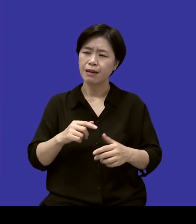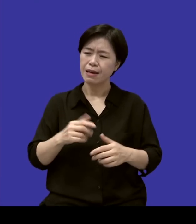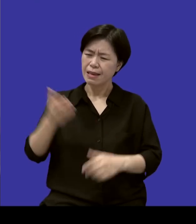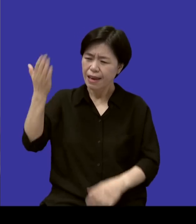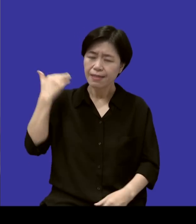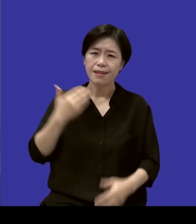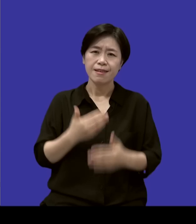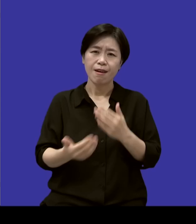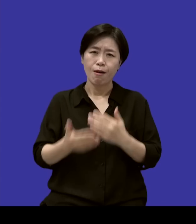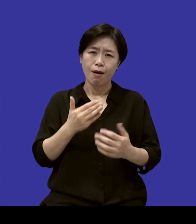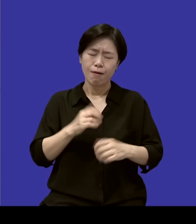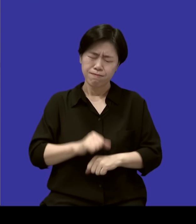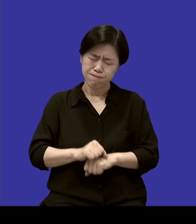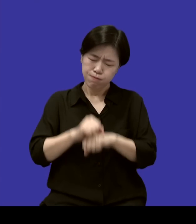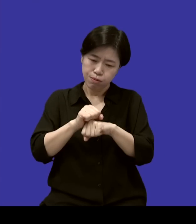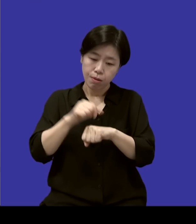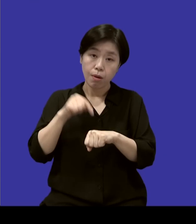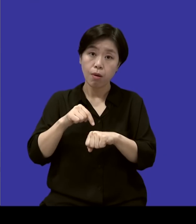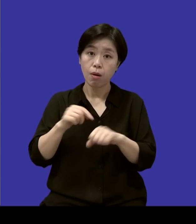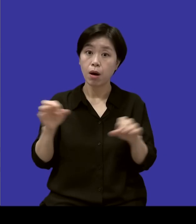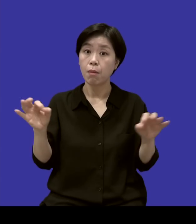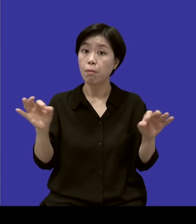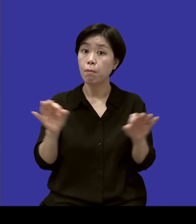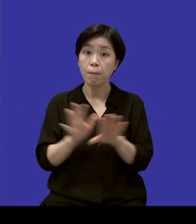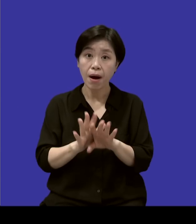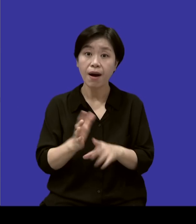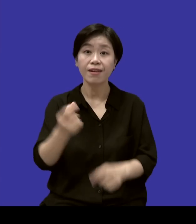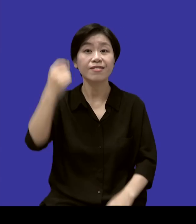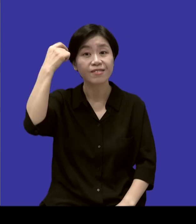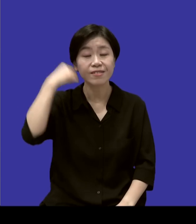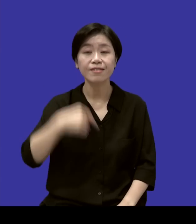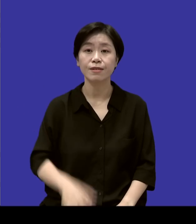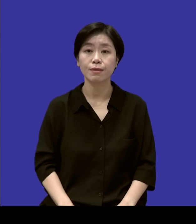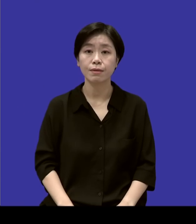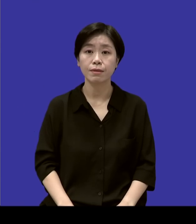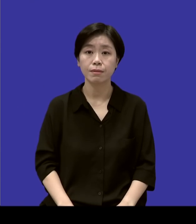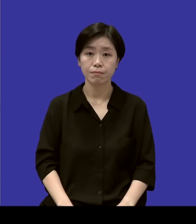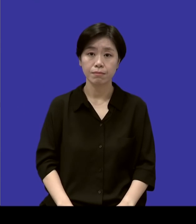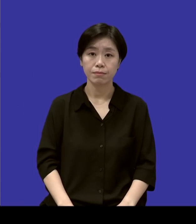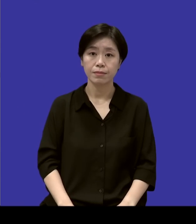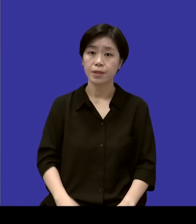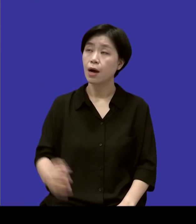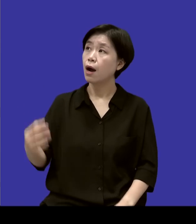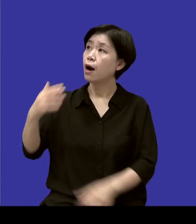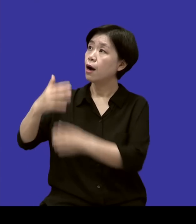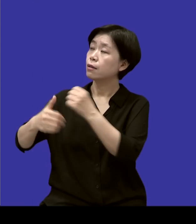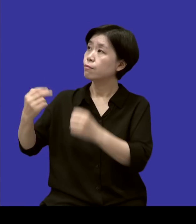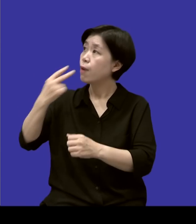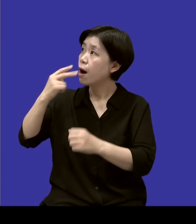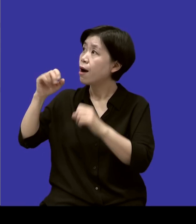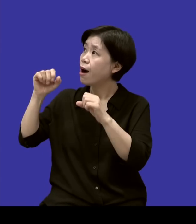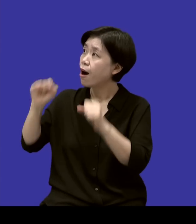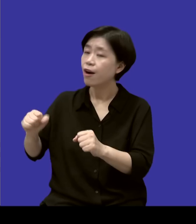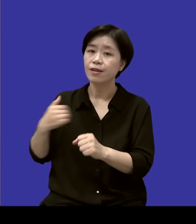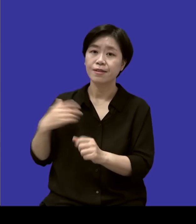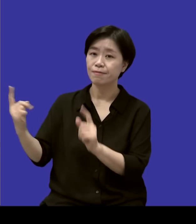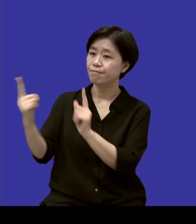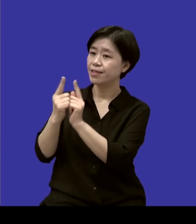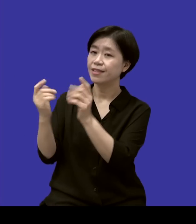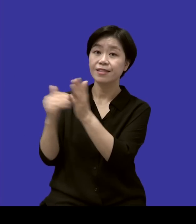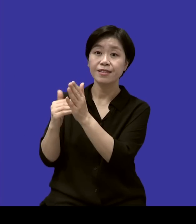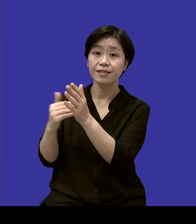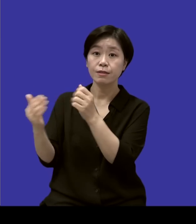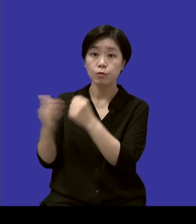기분? 그거는 아무런 문제가 되지 않아. 하나님이 이렇게 살아계셔서 나한테 나타내 주셨는데 그러면